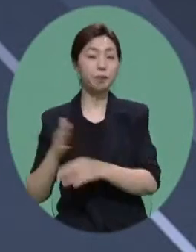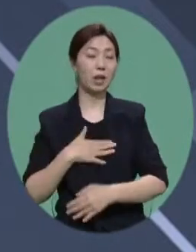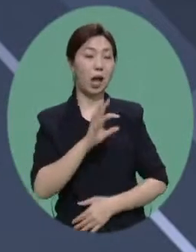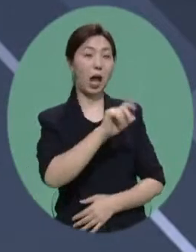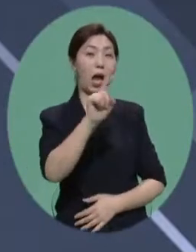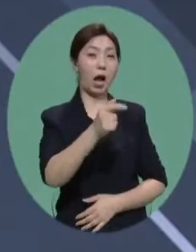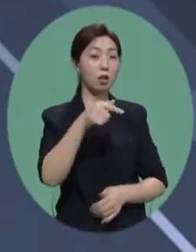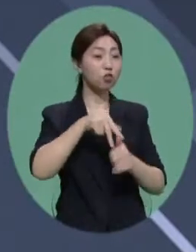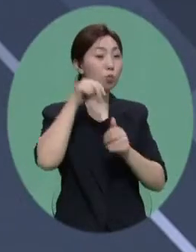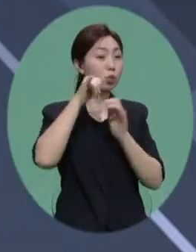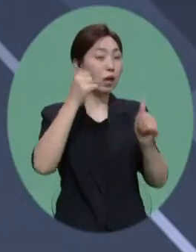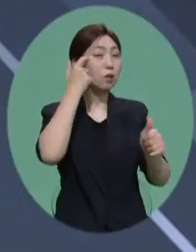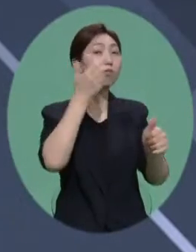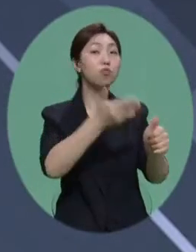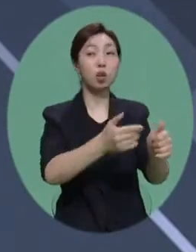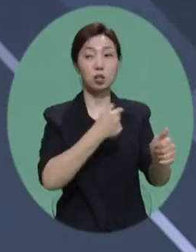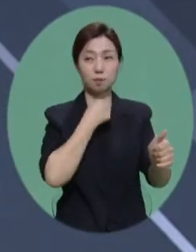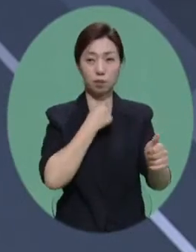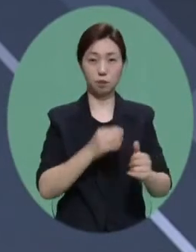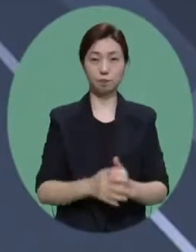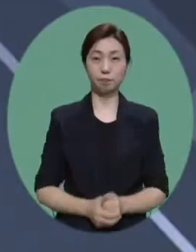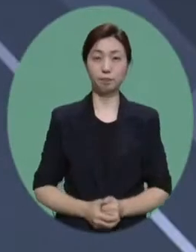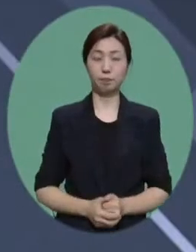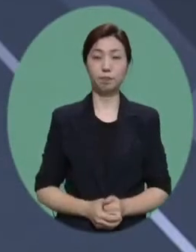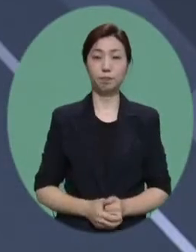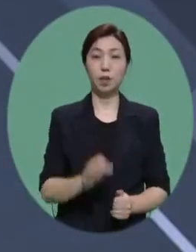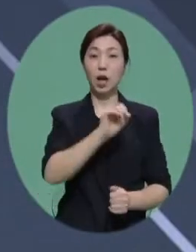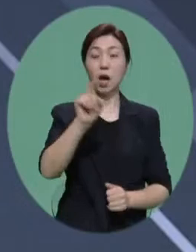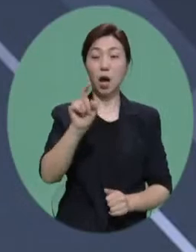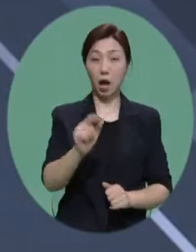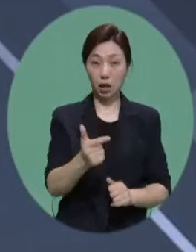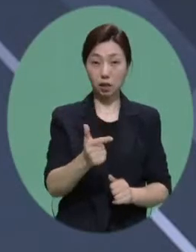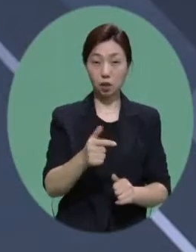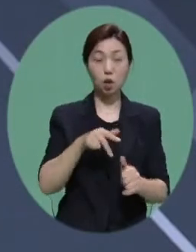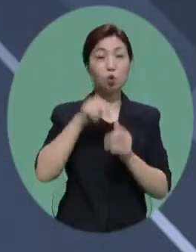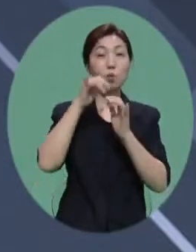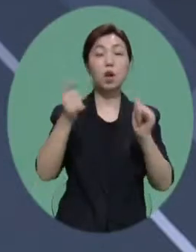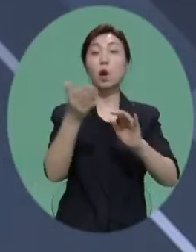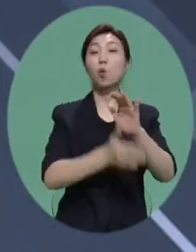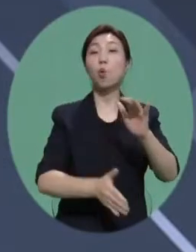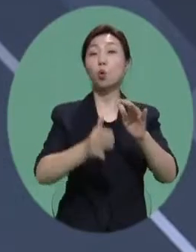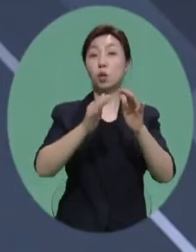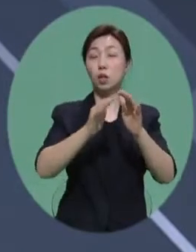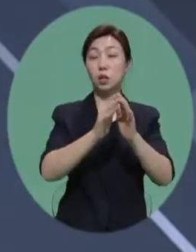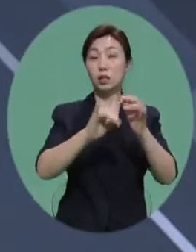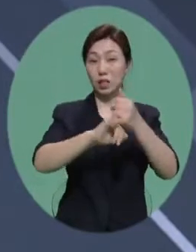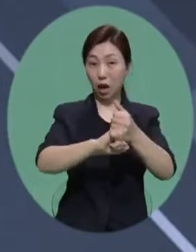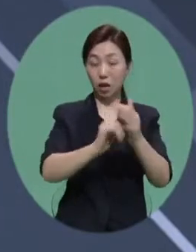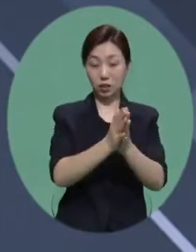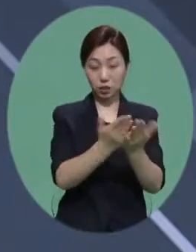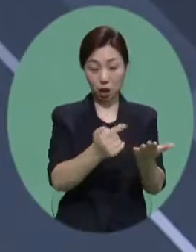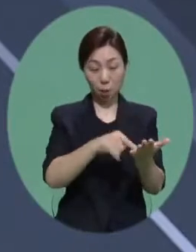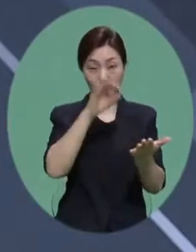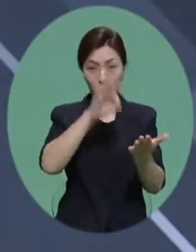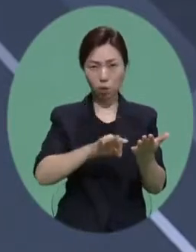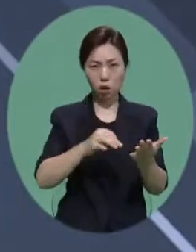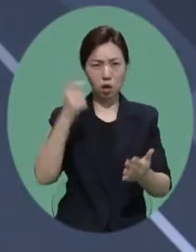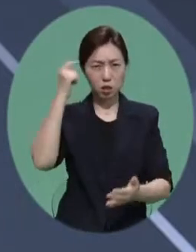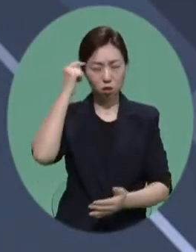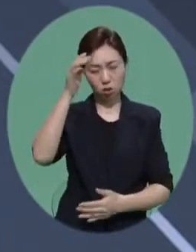안철수 후보님 공약 중에 보면은 2 정신병 은 이번 권한이